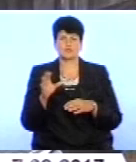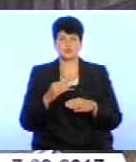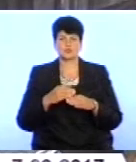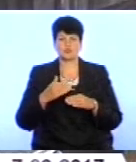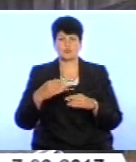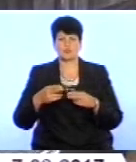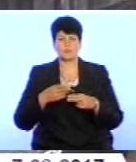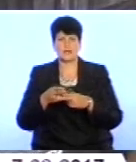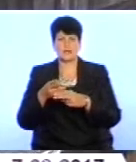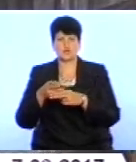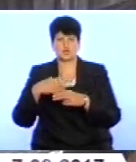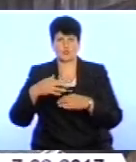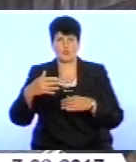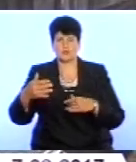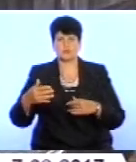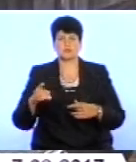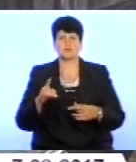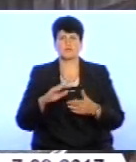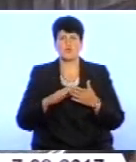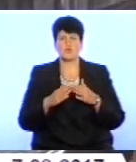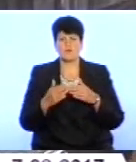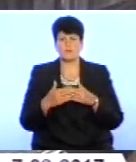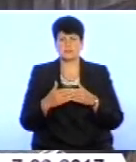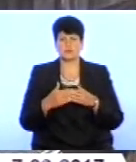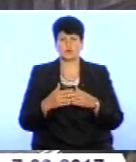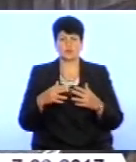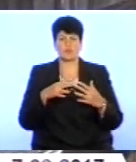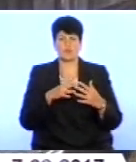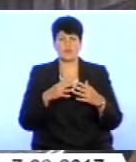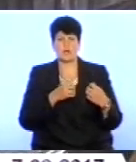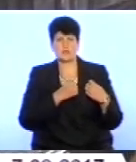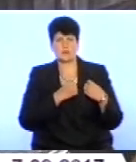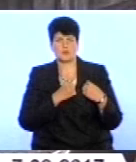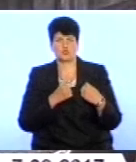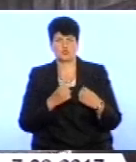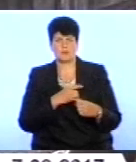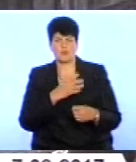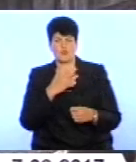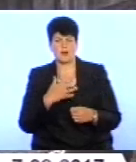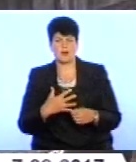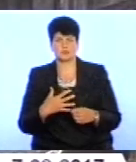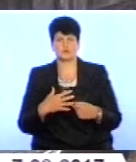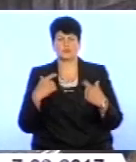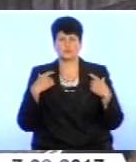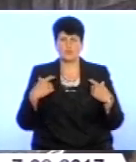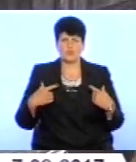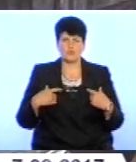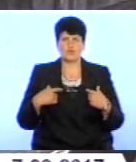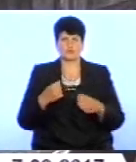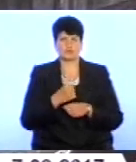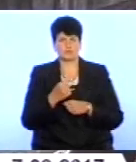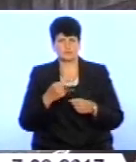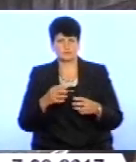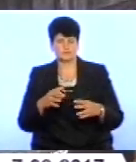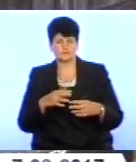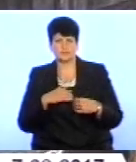і зрозуміти, що таке в умовах наближених до бойових тягнути пораненого зі зброєю, з бронежилета в екіпіруванні,